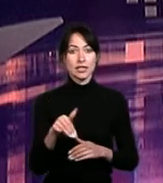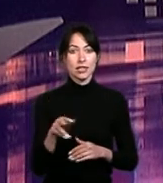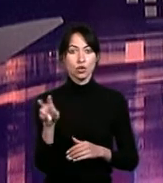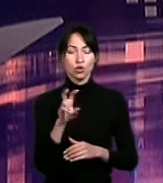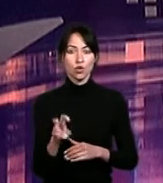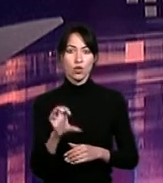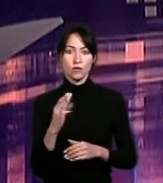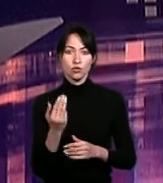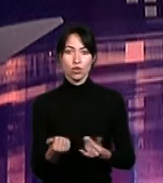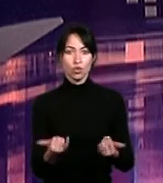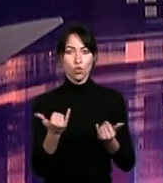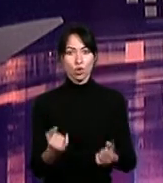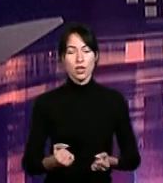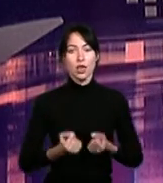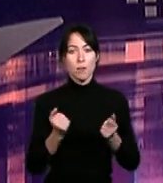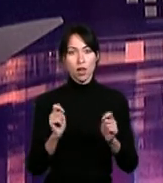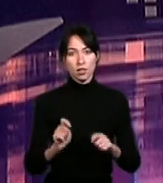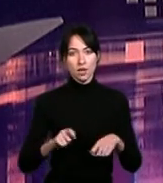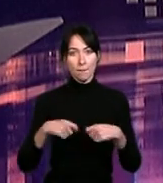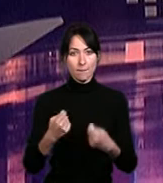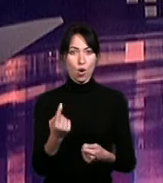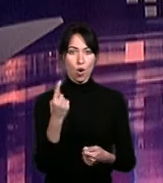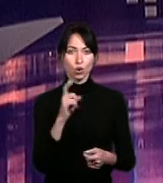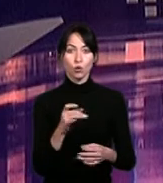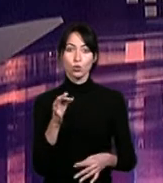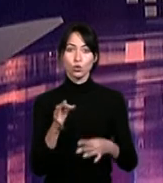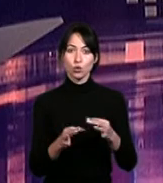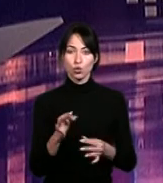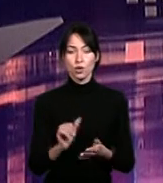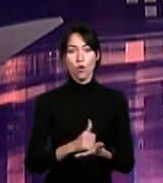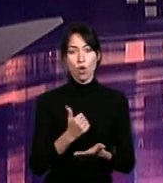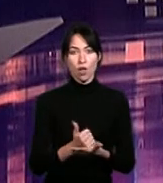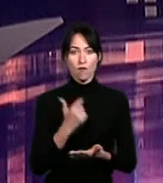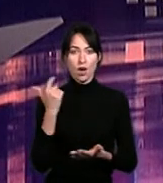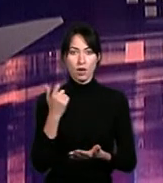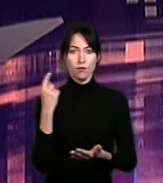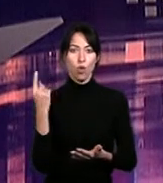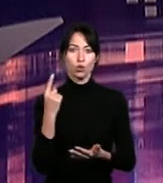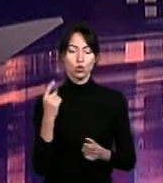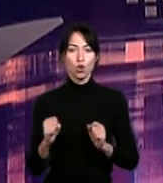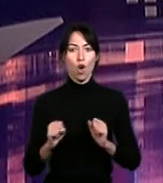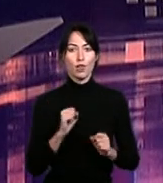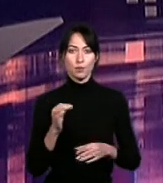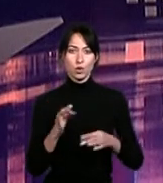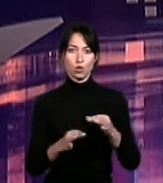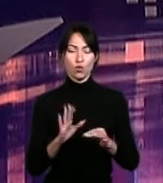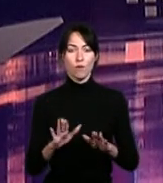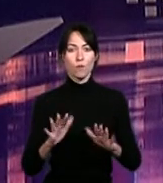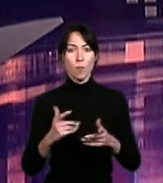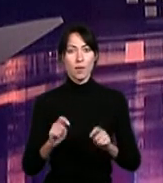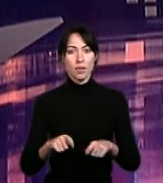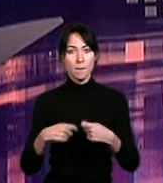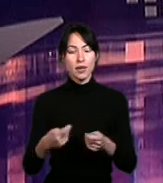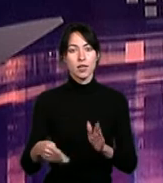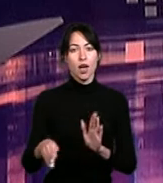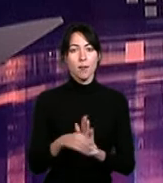3 000 доларів США сьогодні намагалася передати одному із суддів – голова Харківського окружного адмінсуду. У момент передачі